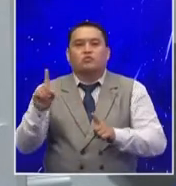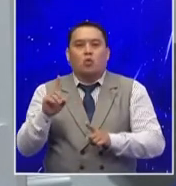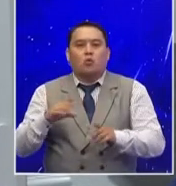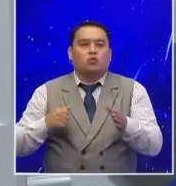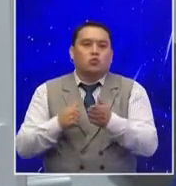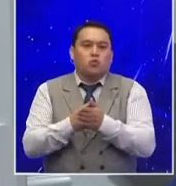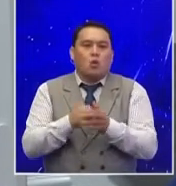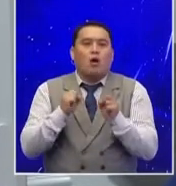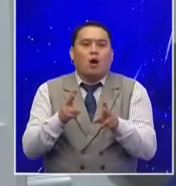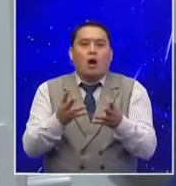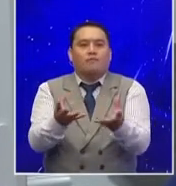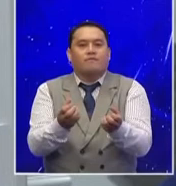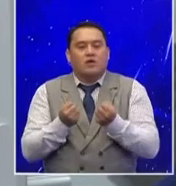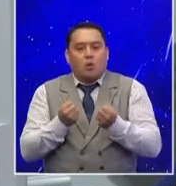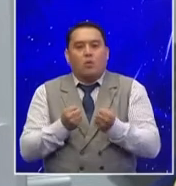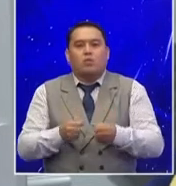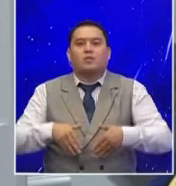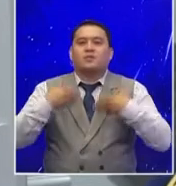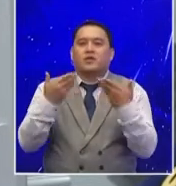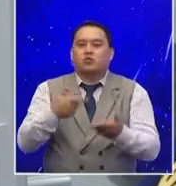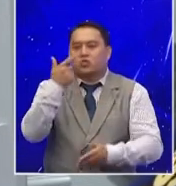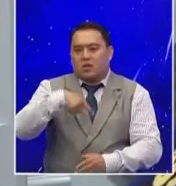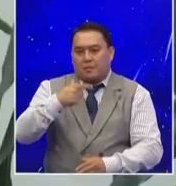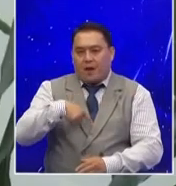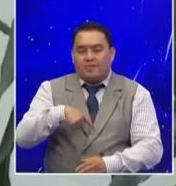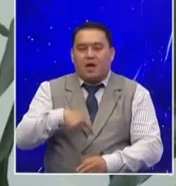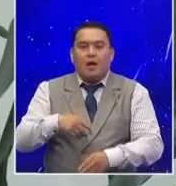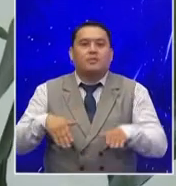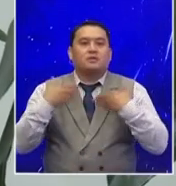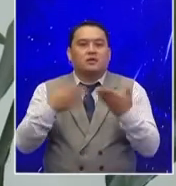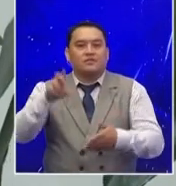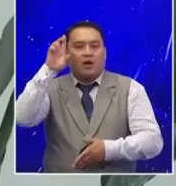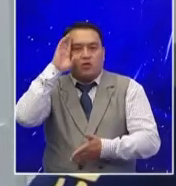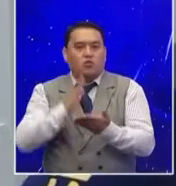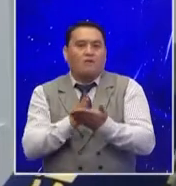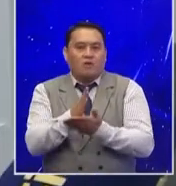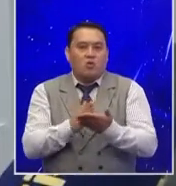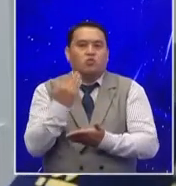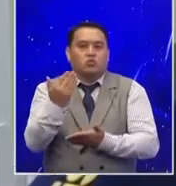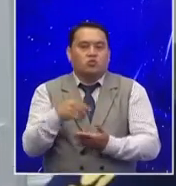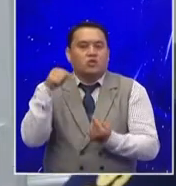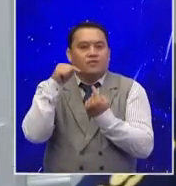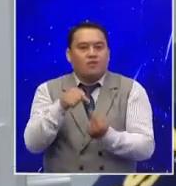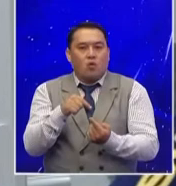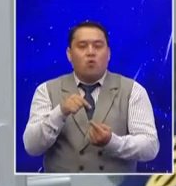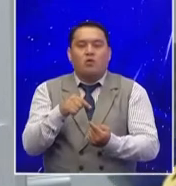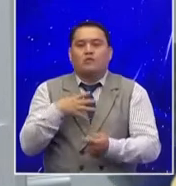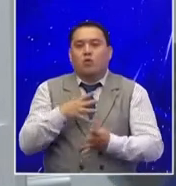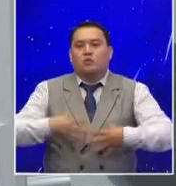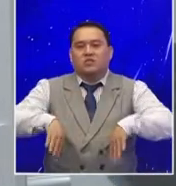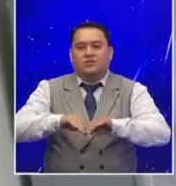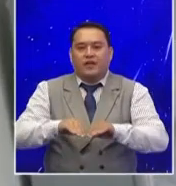вплоть до того, как при этом выглядят и преподносят себя, потому что они представители государства, и им нужно соответствовать своей роли в